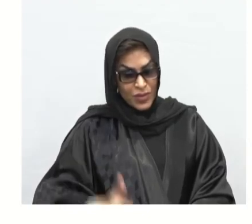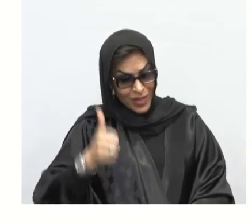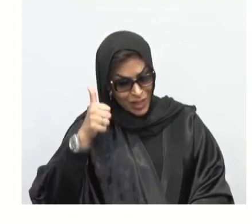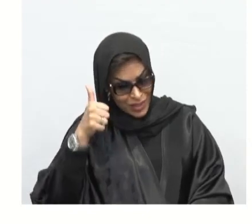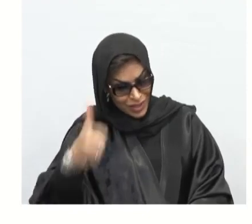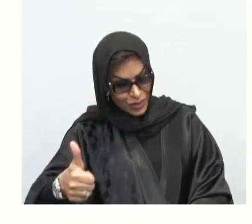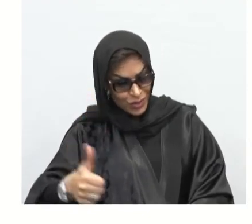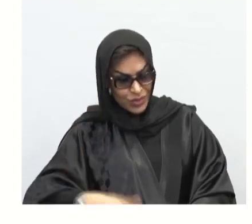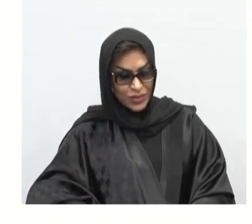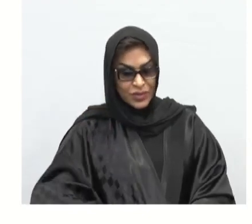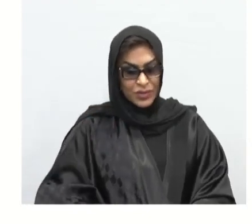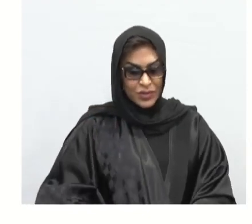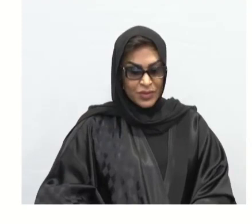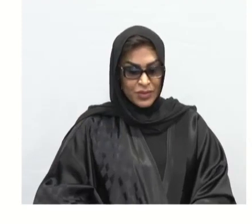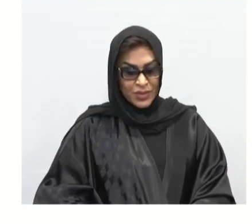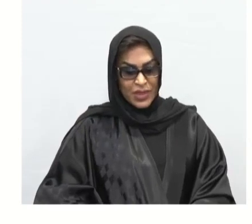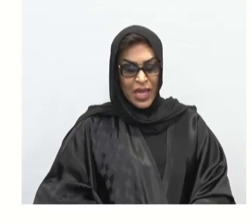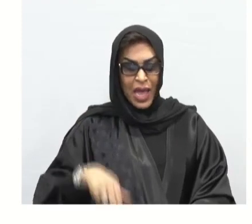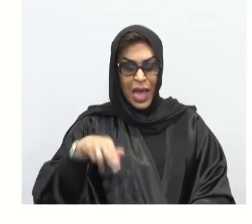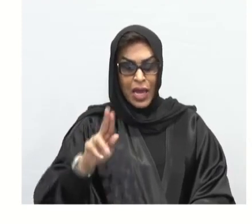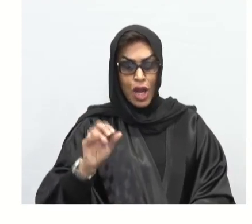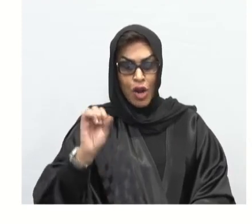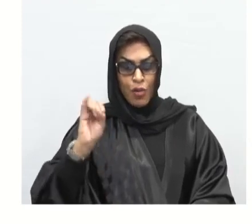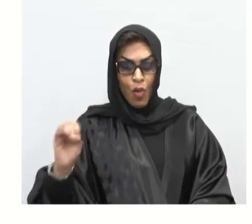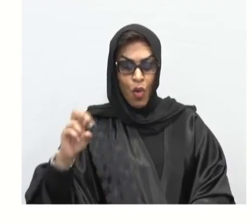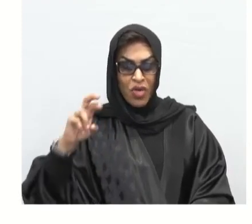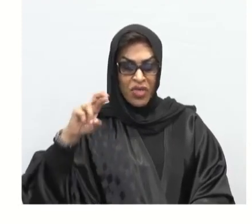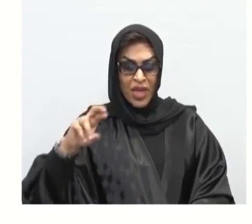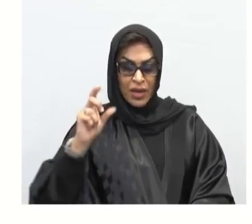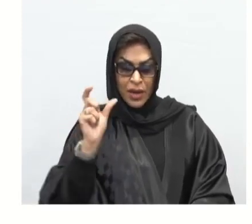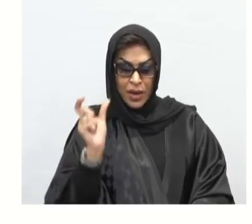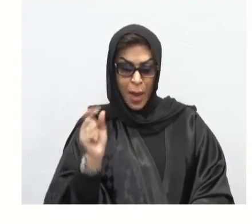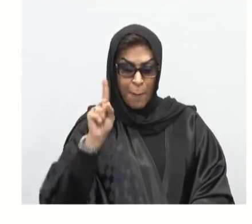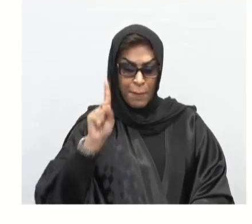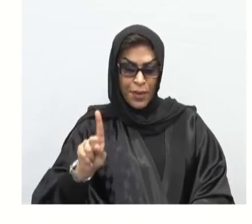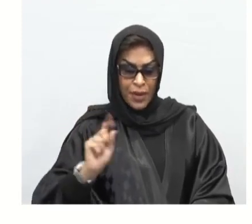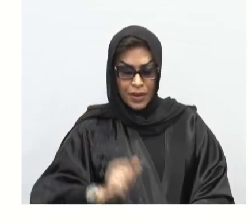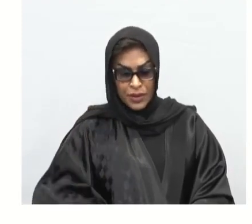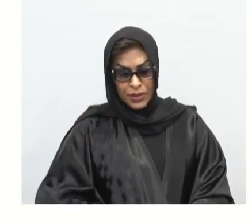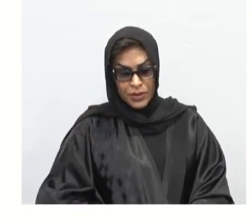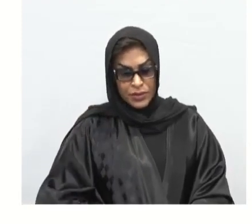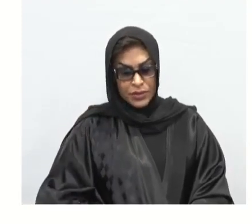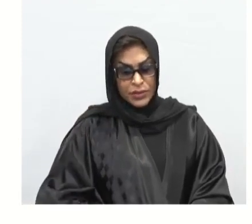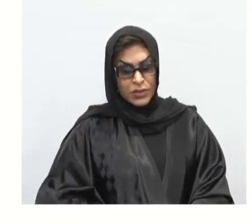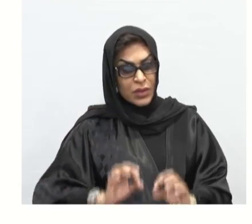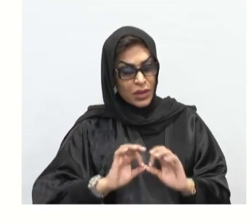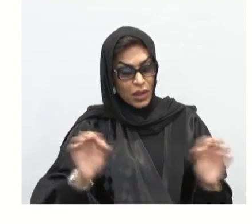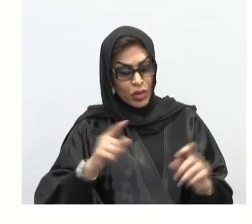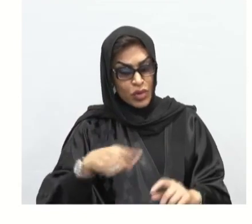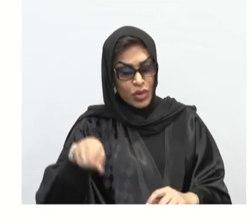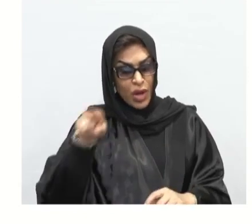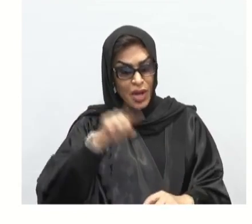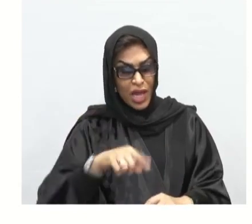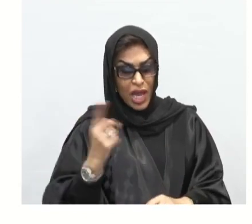احسنتم بالتاكيد اننا نسميها بالمذنبات او المذنب ننطلق للسؤال التالي